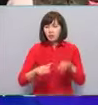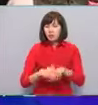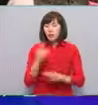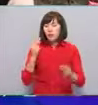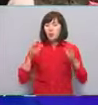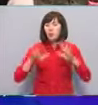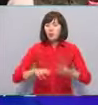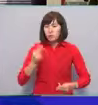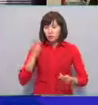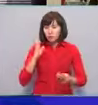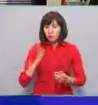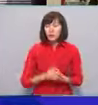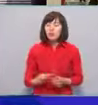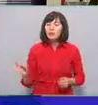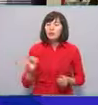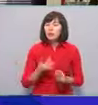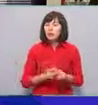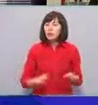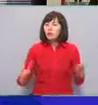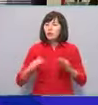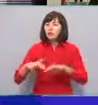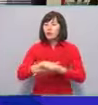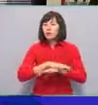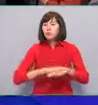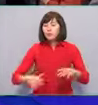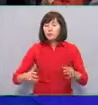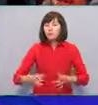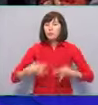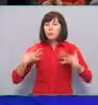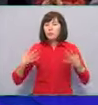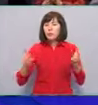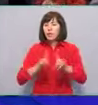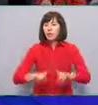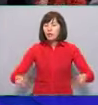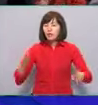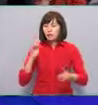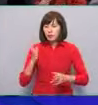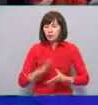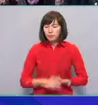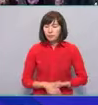ойын алаңында ойнайтын болады. Сонымен қатар аталған үйлердің аулалары да қала күні қарсаңында ерекше кейіпкенді.